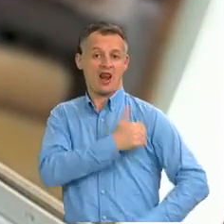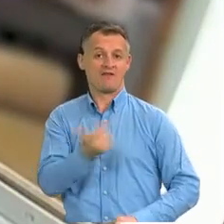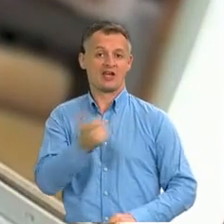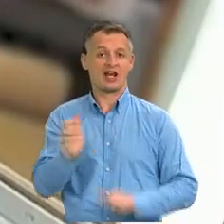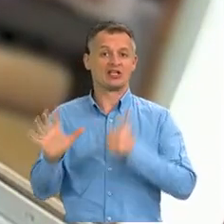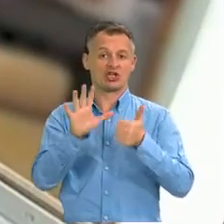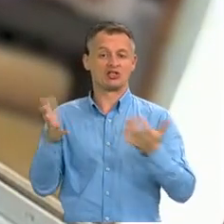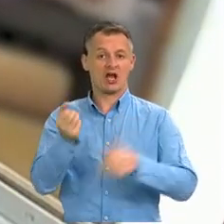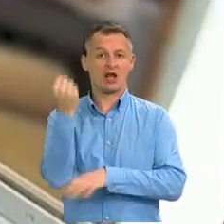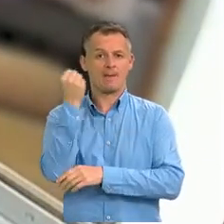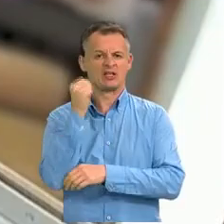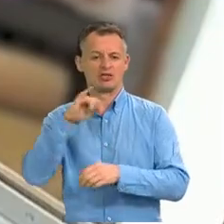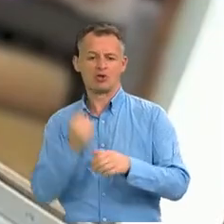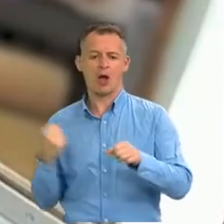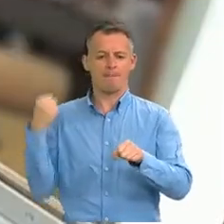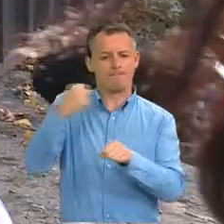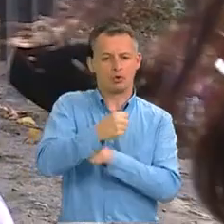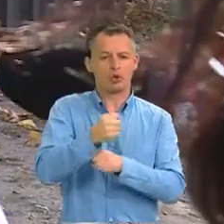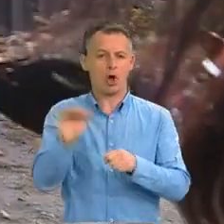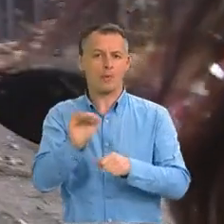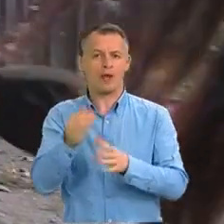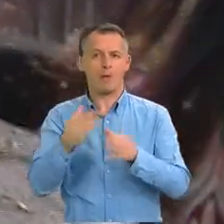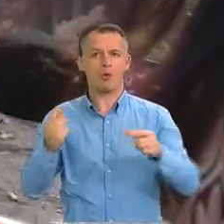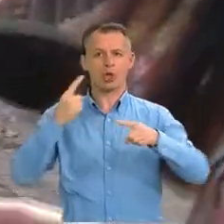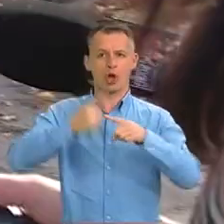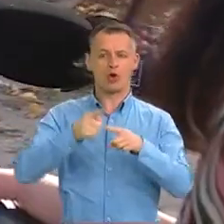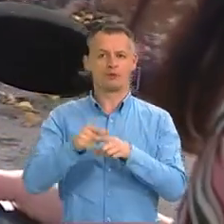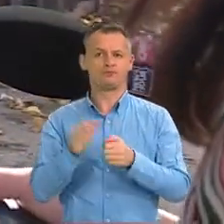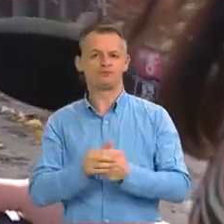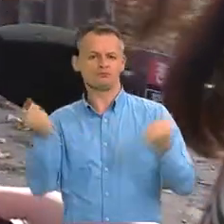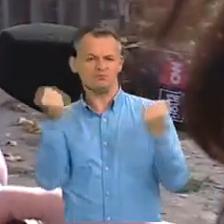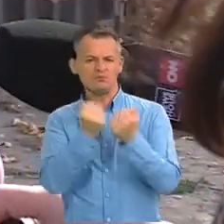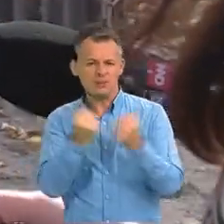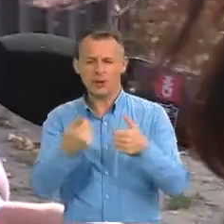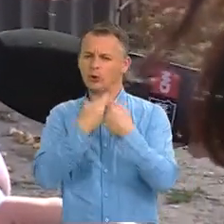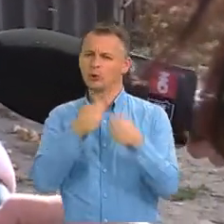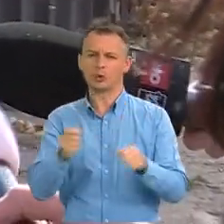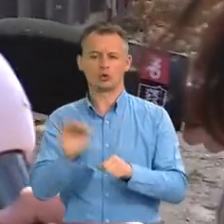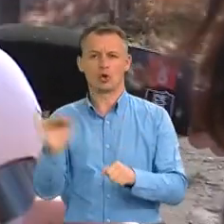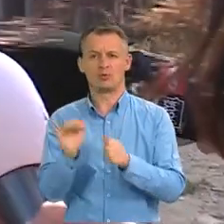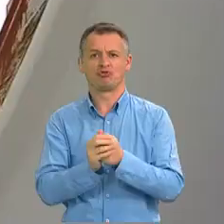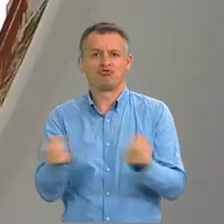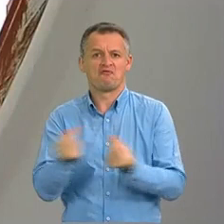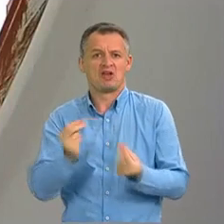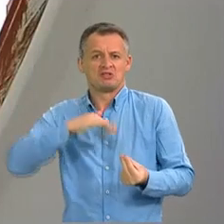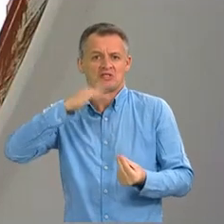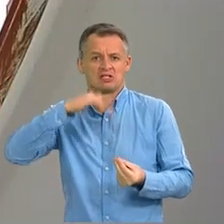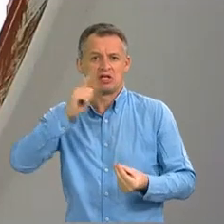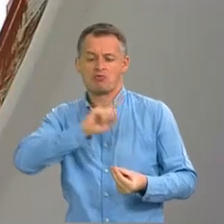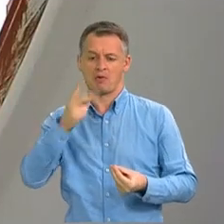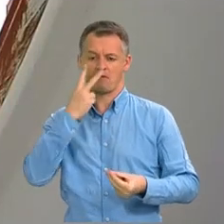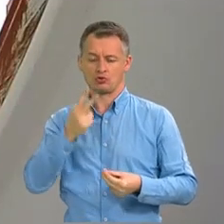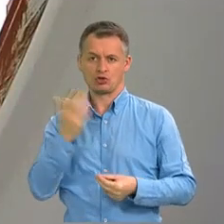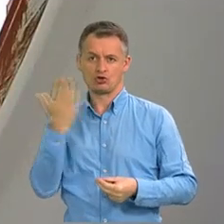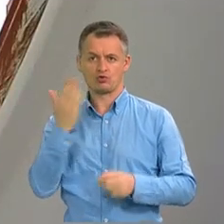le-ar fi amenințat și bătut copiii de mai multe ori. Se bate cu toți copiii. De câteva zile nu l-am mai văzut în școală. Eu am un coleg în clasă